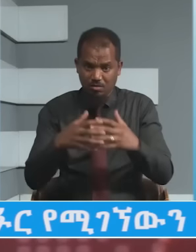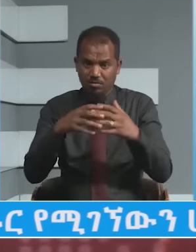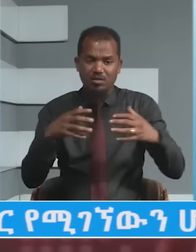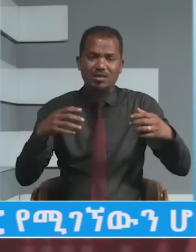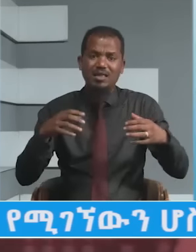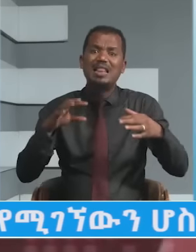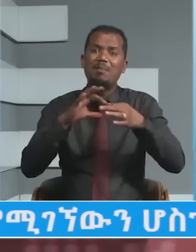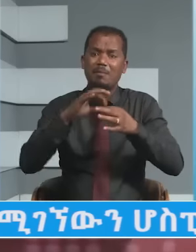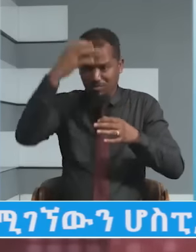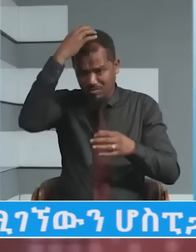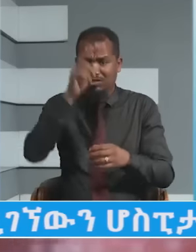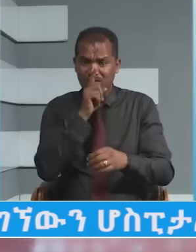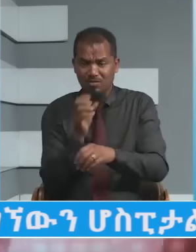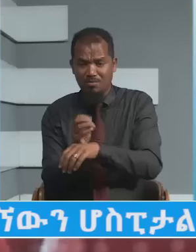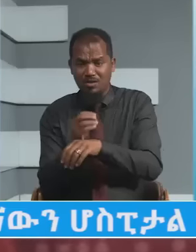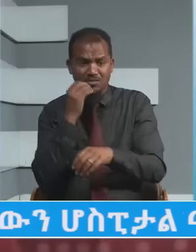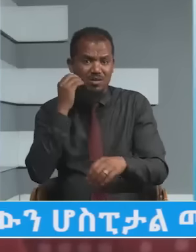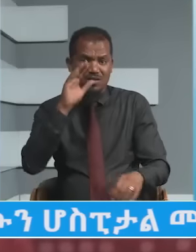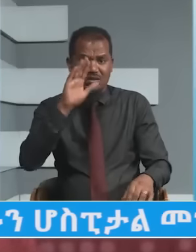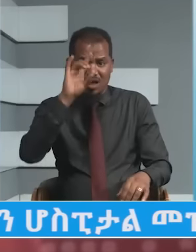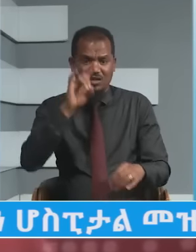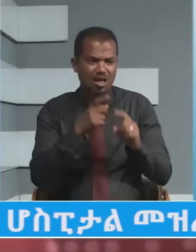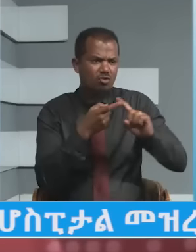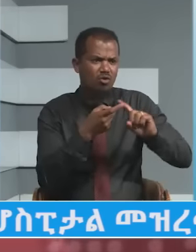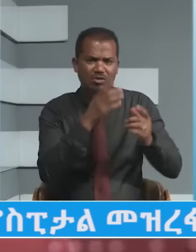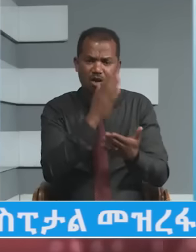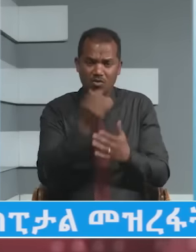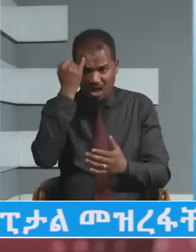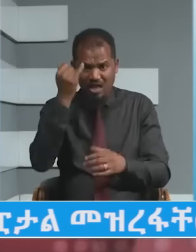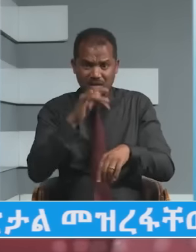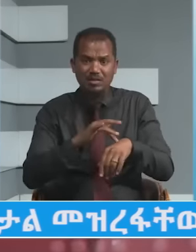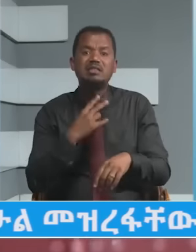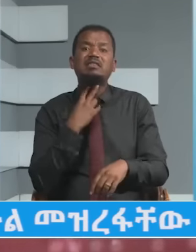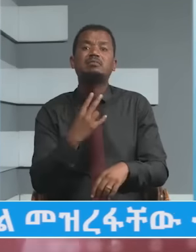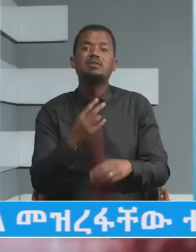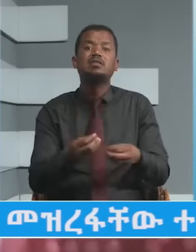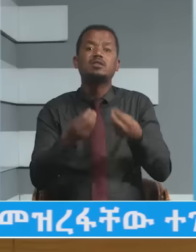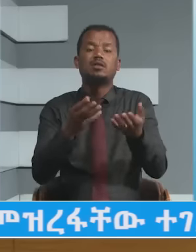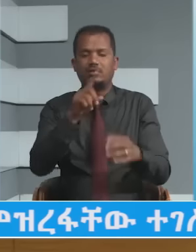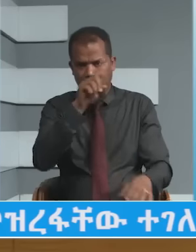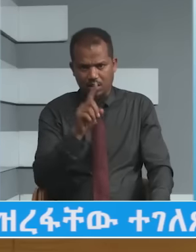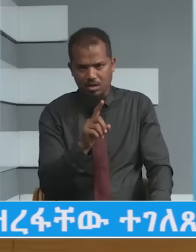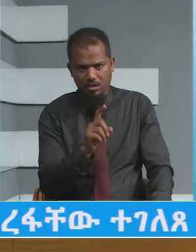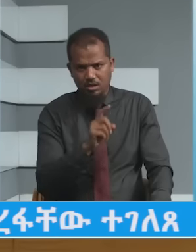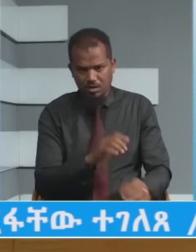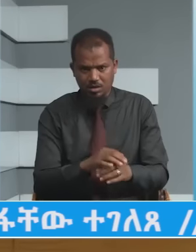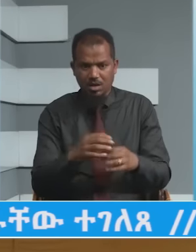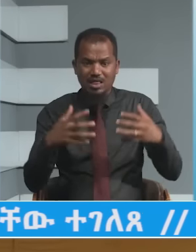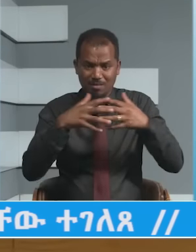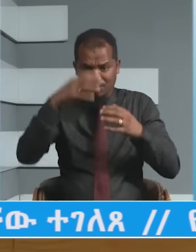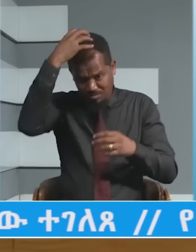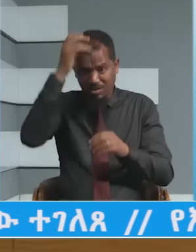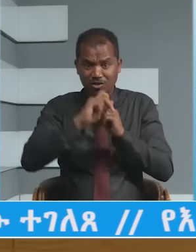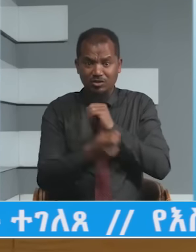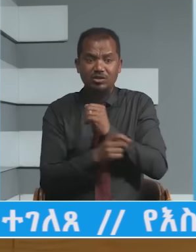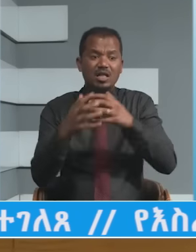አሜሪካ የተባበሩት መንግስታት የጸጥታው ምክር ቤት በጋዛ የተኩስ አቁም ሐሳብ ላይ ድምፅ እንዲሰጥ ጠየቀች። በተባበሩት